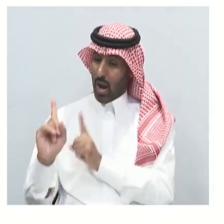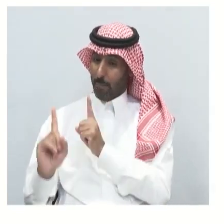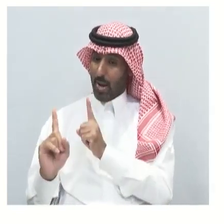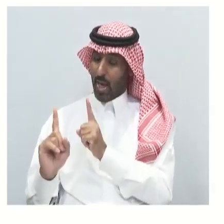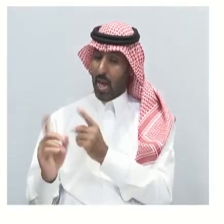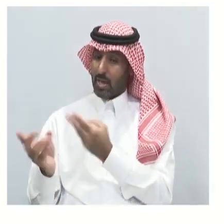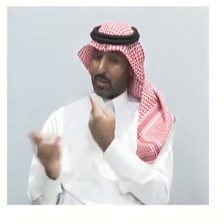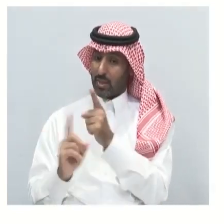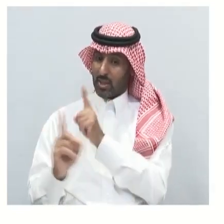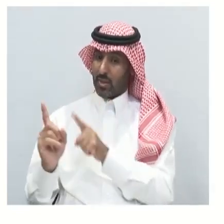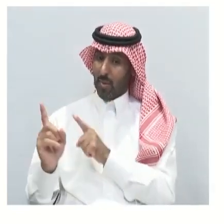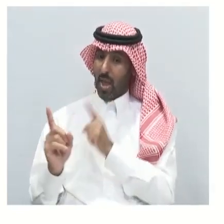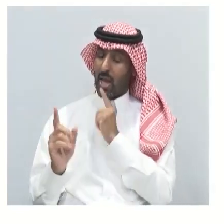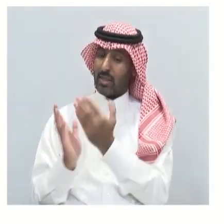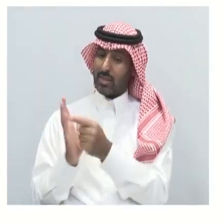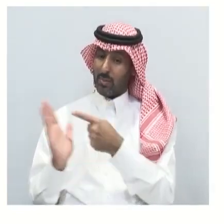واخيرا